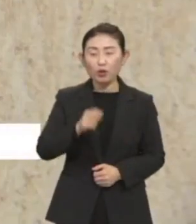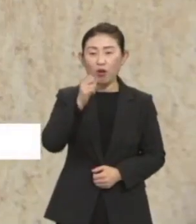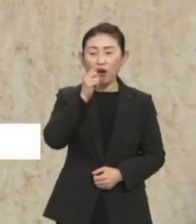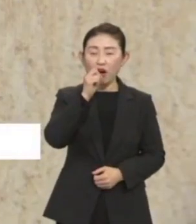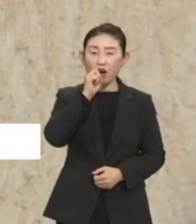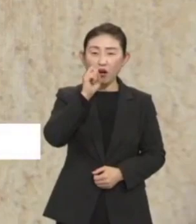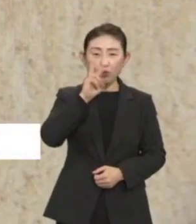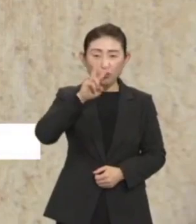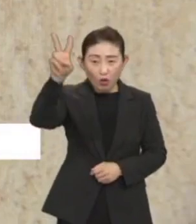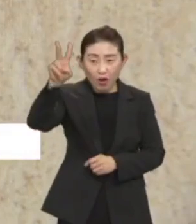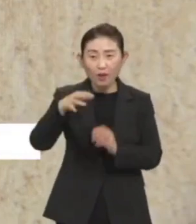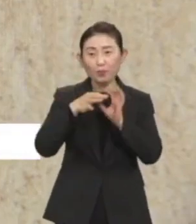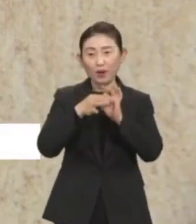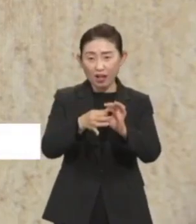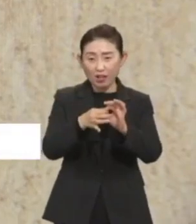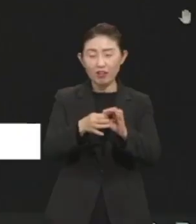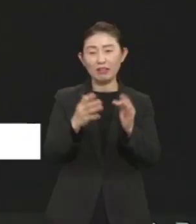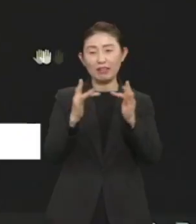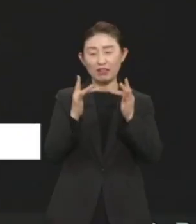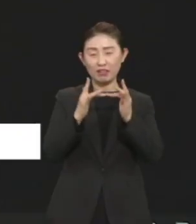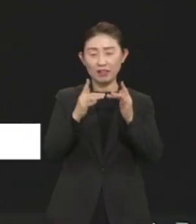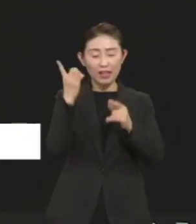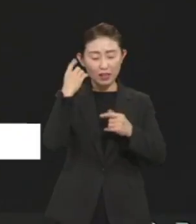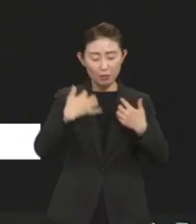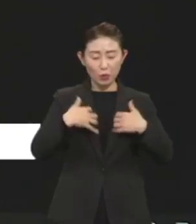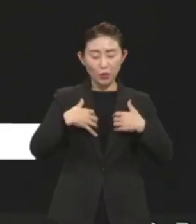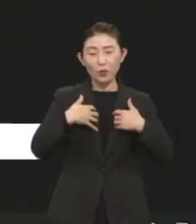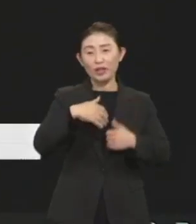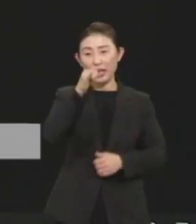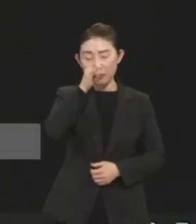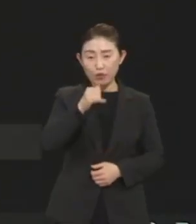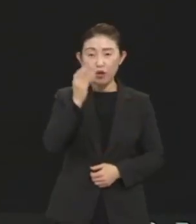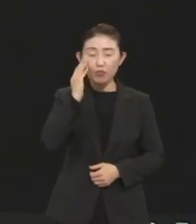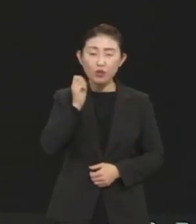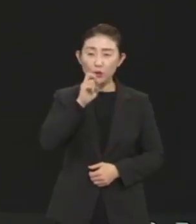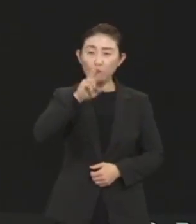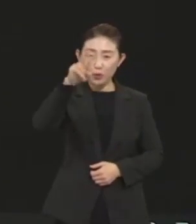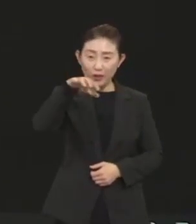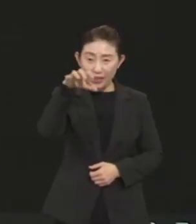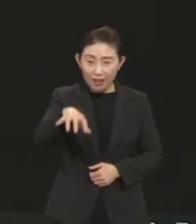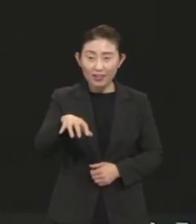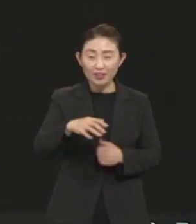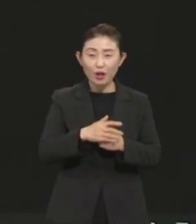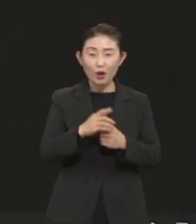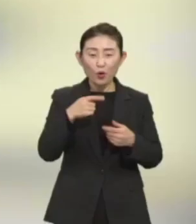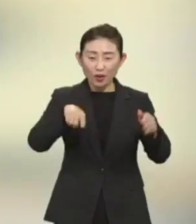대모험이라는 모바일 웹 미션 게임을 진행하는데 푸른 용과 함께 과학관에서 행운의